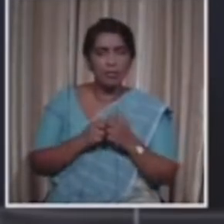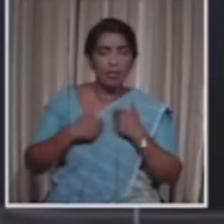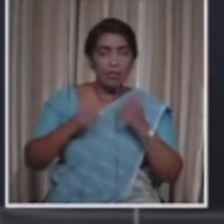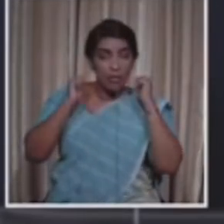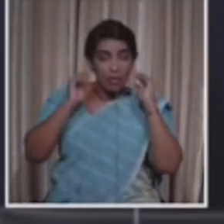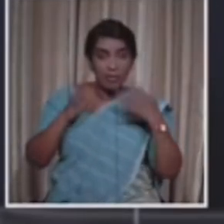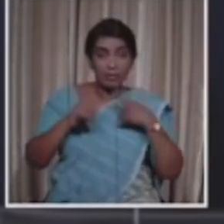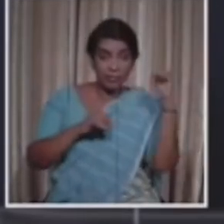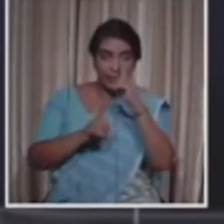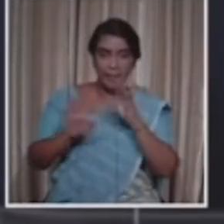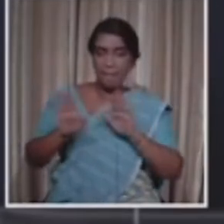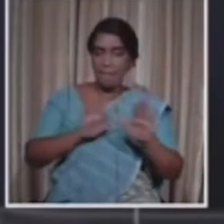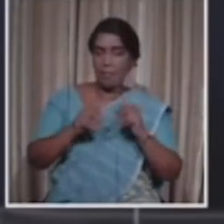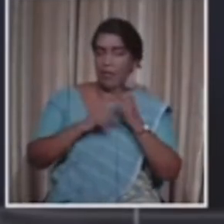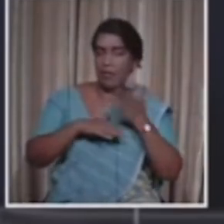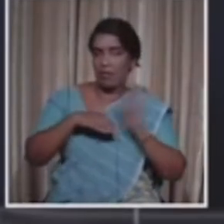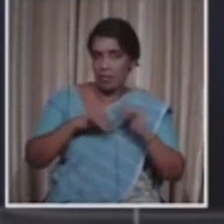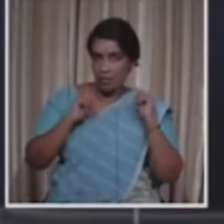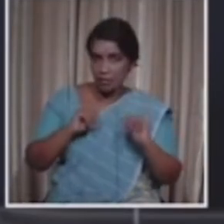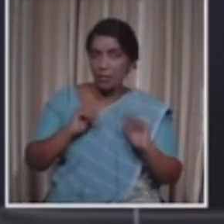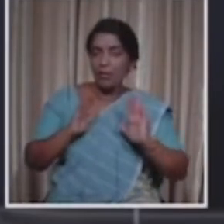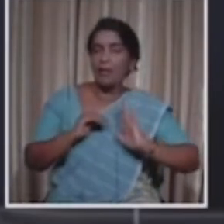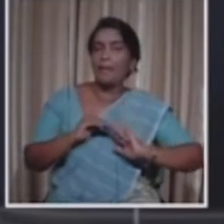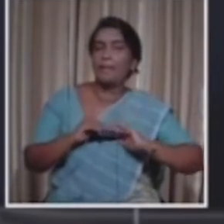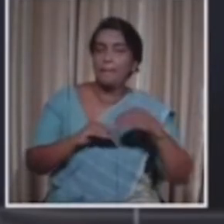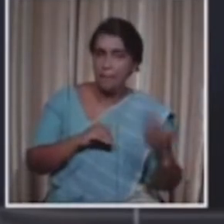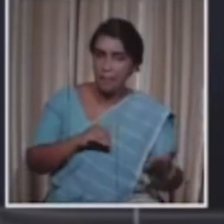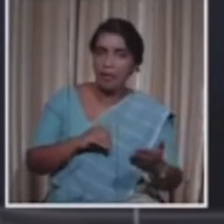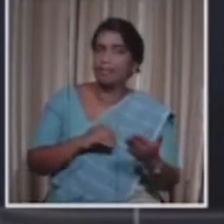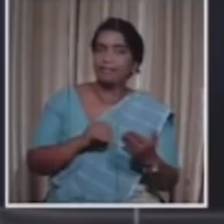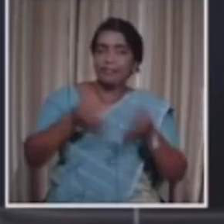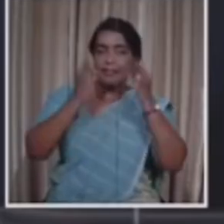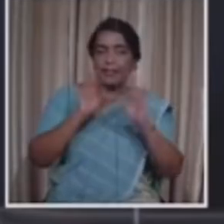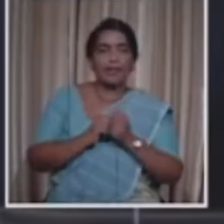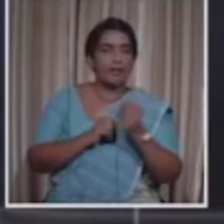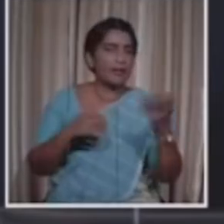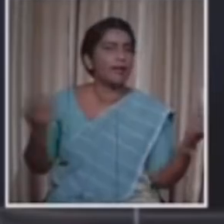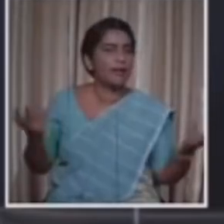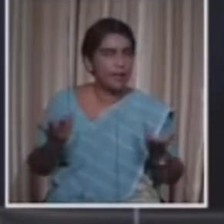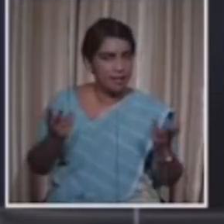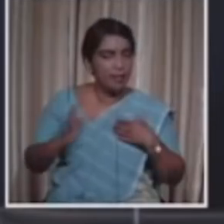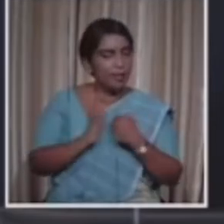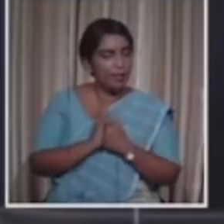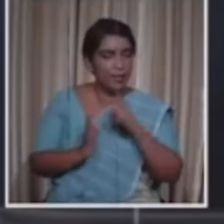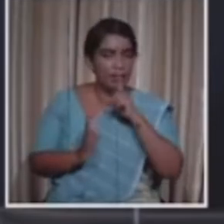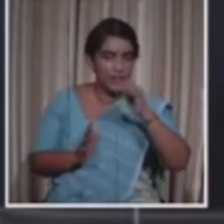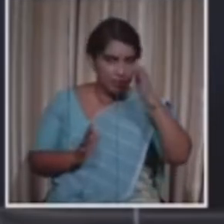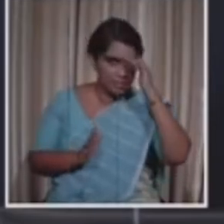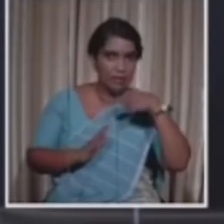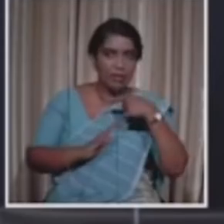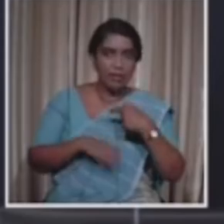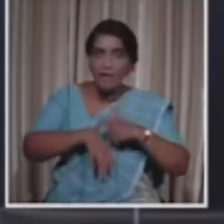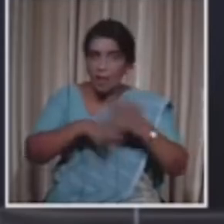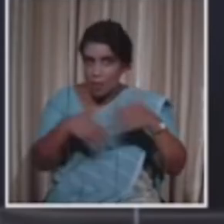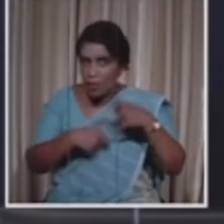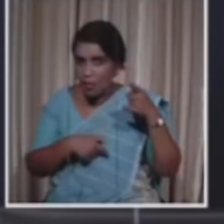පළවෙනි වටේ අපි මුහුණ දුන්නා. හැබැයි ඉන් පස්සේ ඒක එහෙම වුණේ නැහැ. ඒ නිසා ගරු කථානායකතුමනි, මට තව කොච්චර වෙලා තියෙනවද